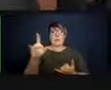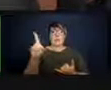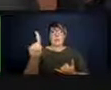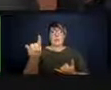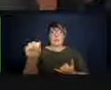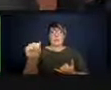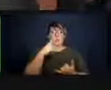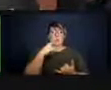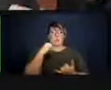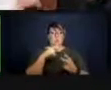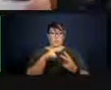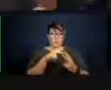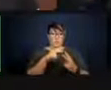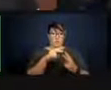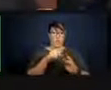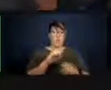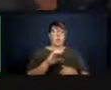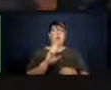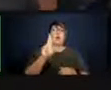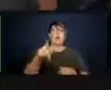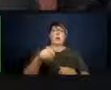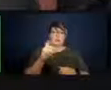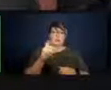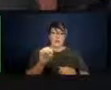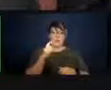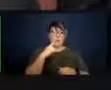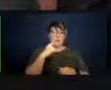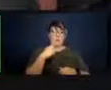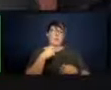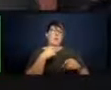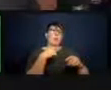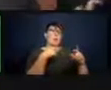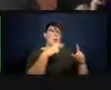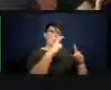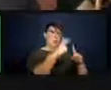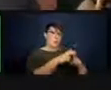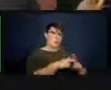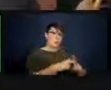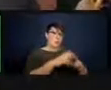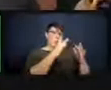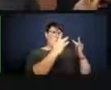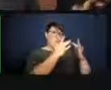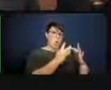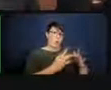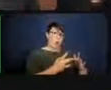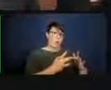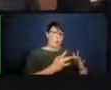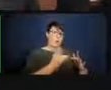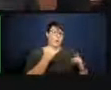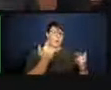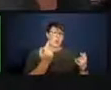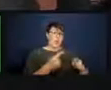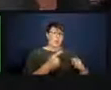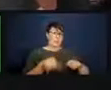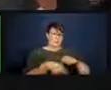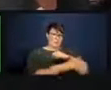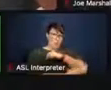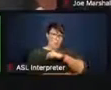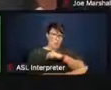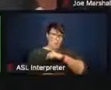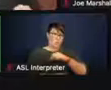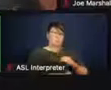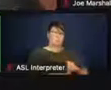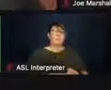من المهم أن نقوم ب وتحديث هذه